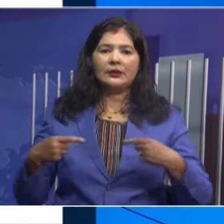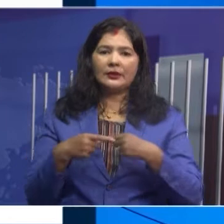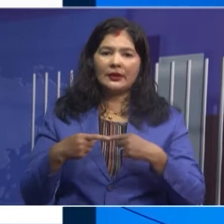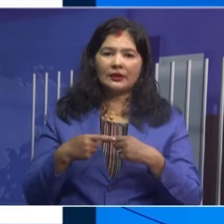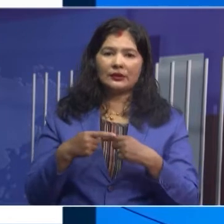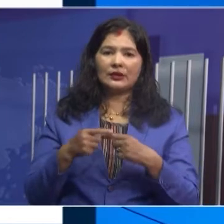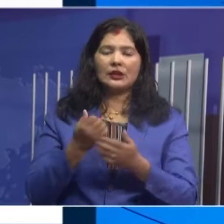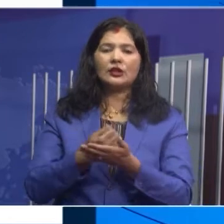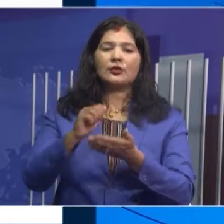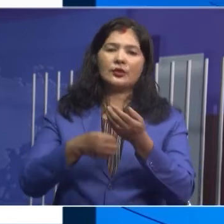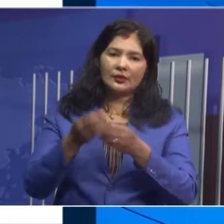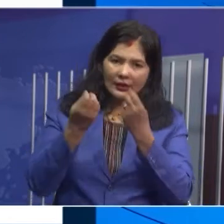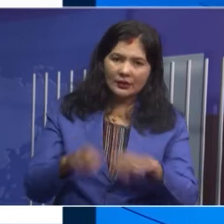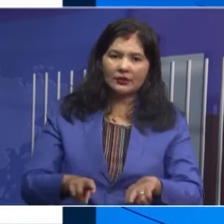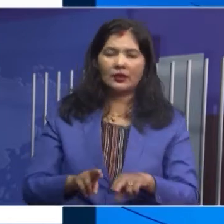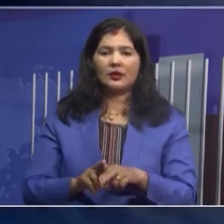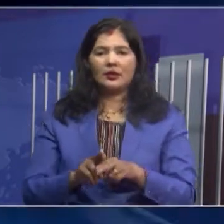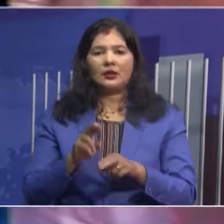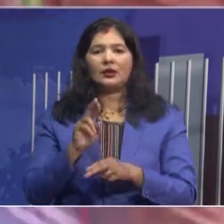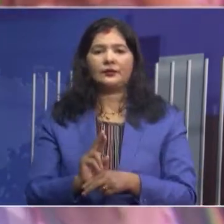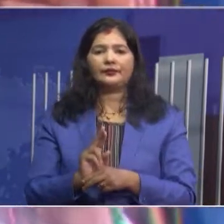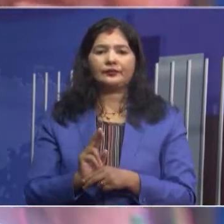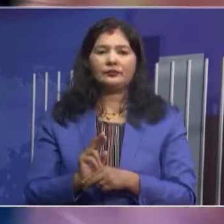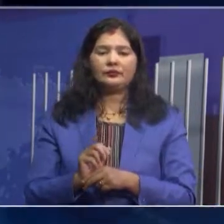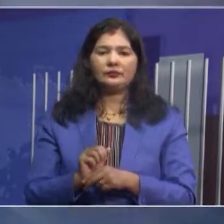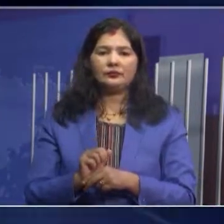मापदण्ड नपुगेकाले सम्झौता रद्द गरिएको ज्ञानको फनाई।